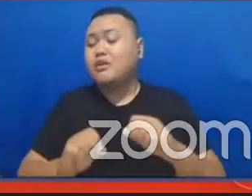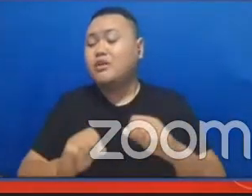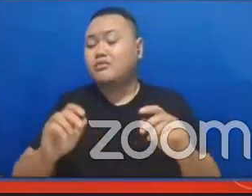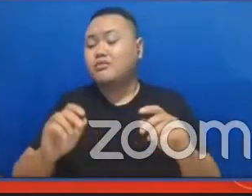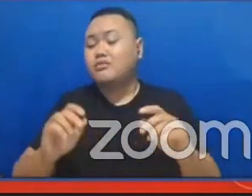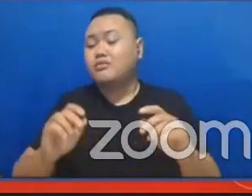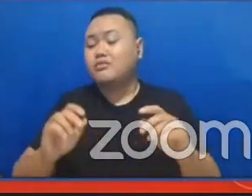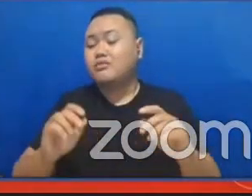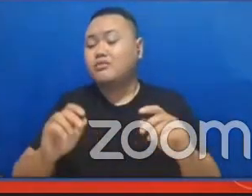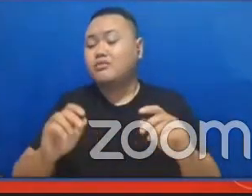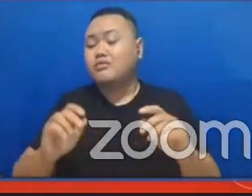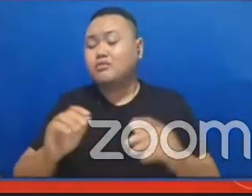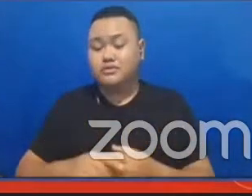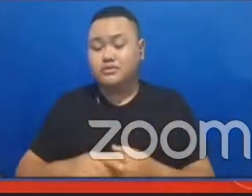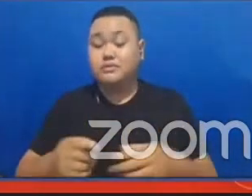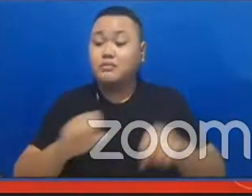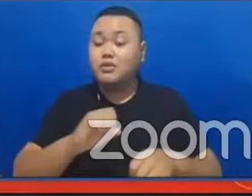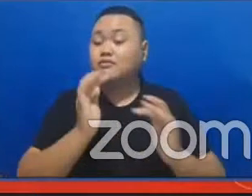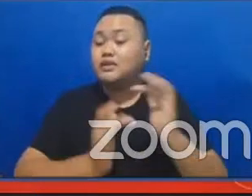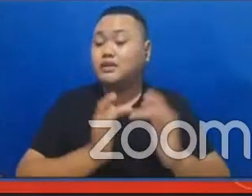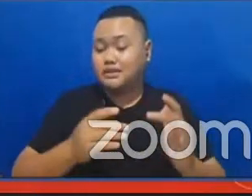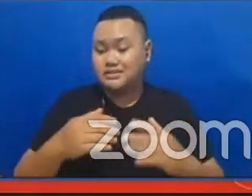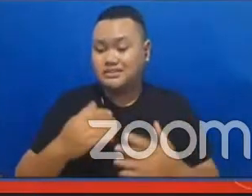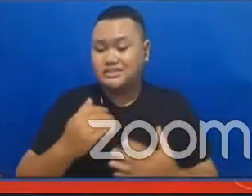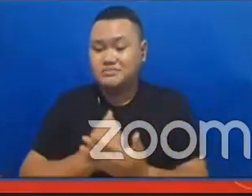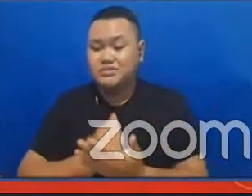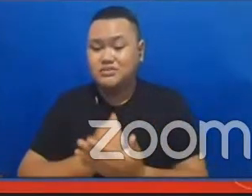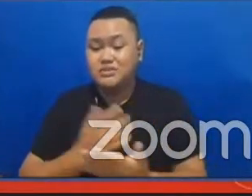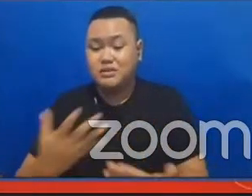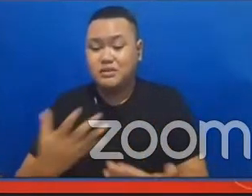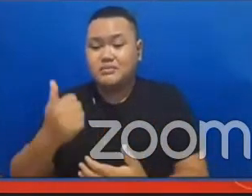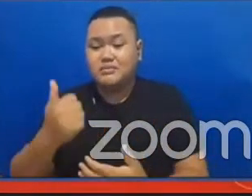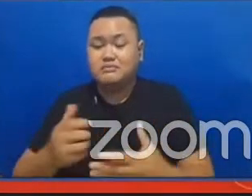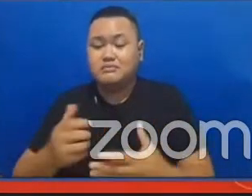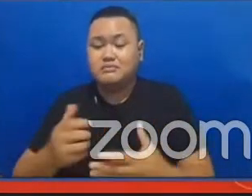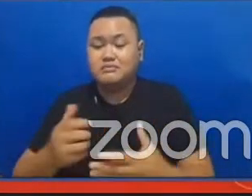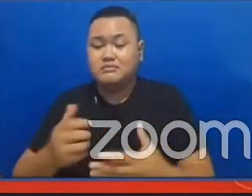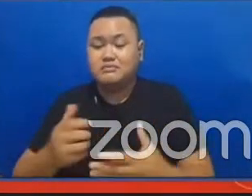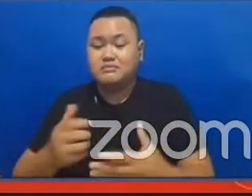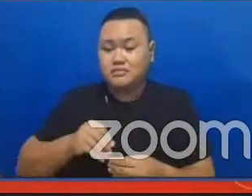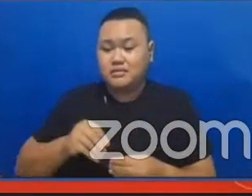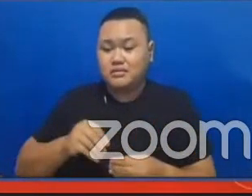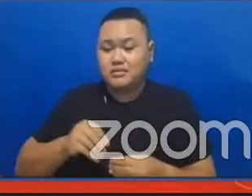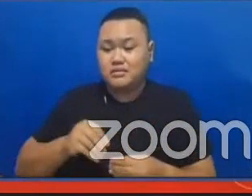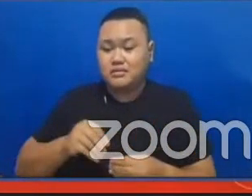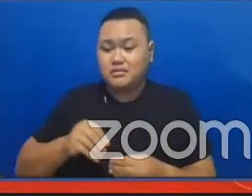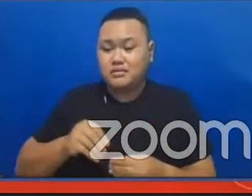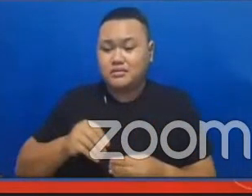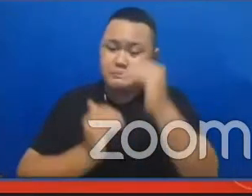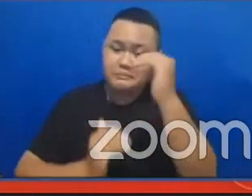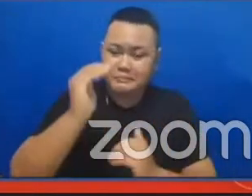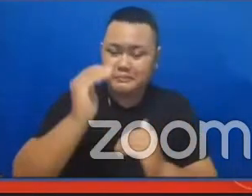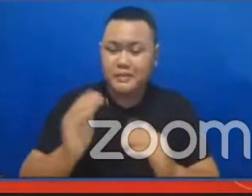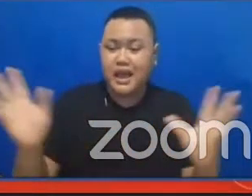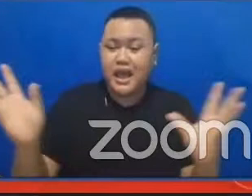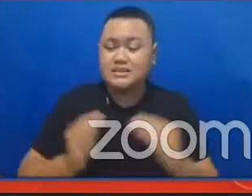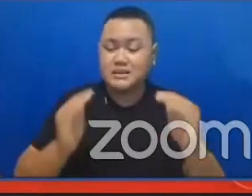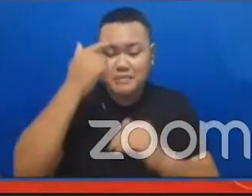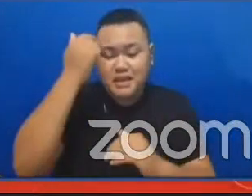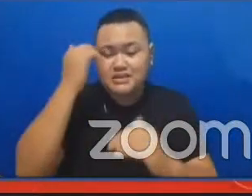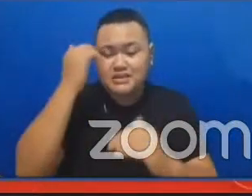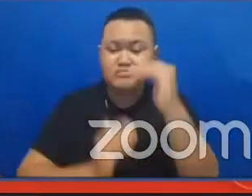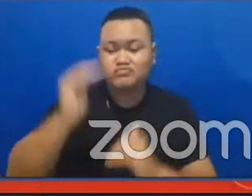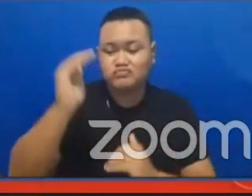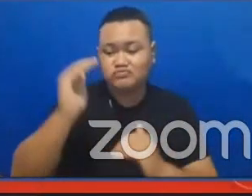laboratorium virtual atau maya itu menghasilkan rata-rata prestasi belajar lebih tinggi dibandingkan